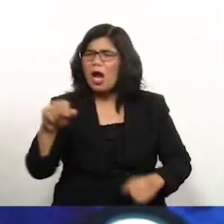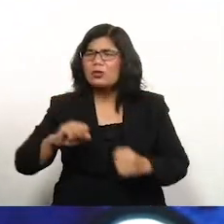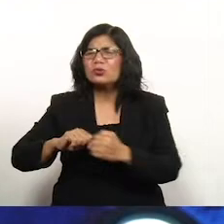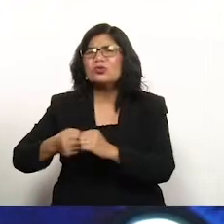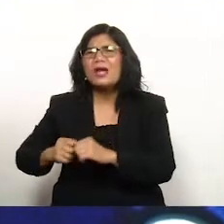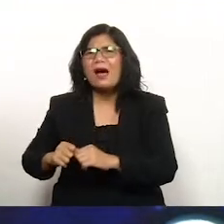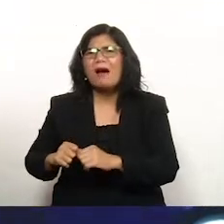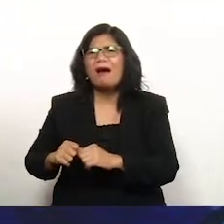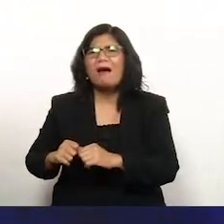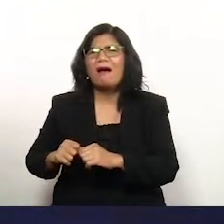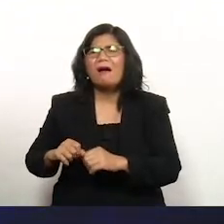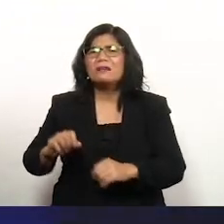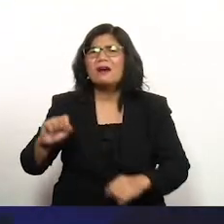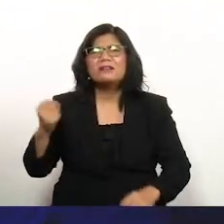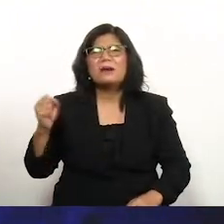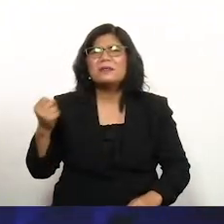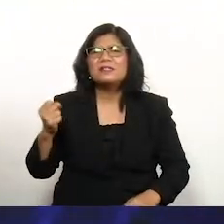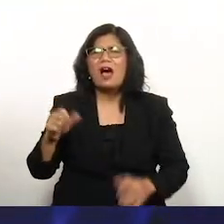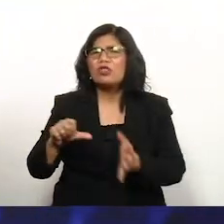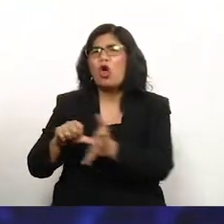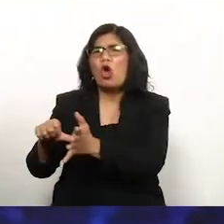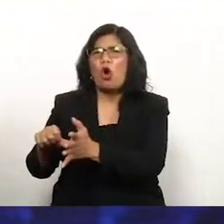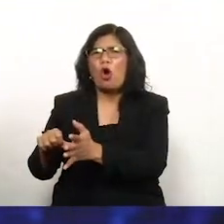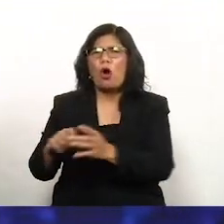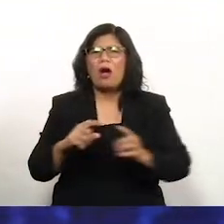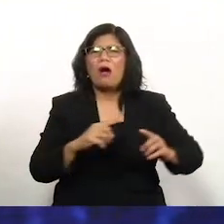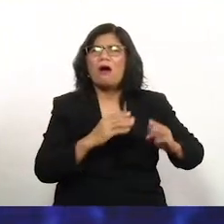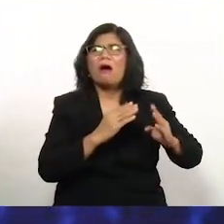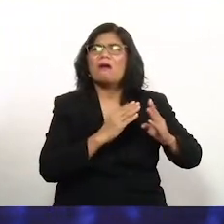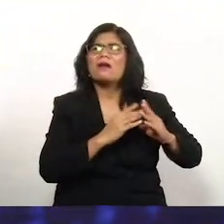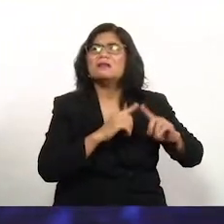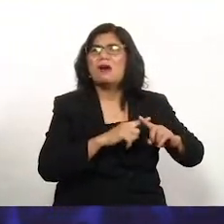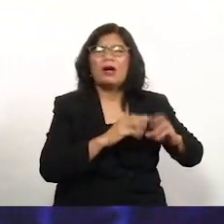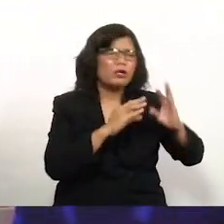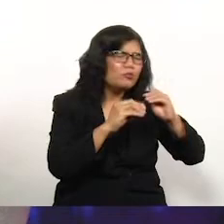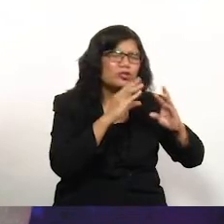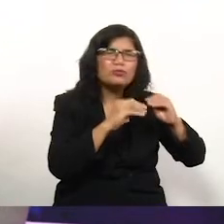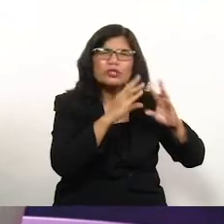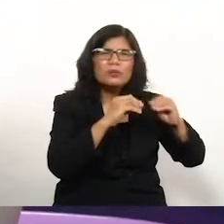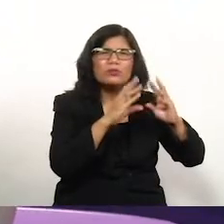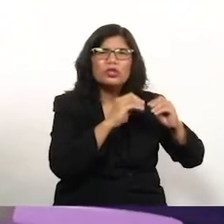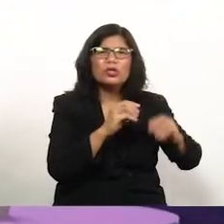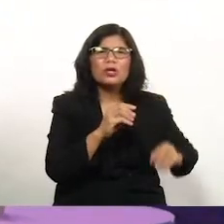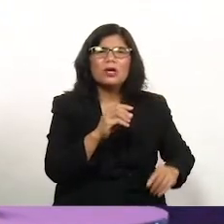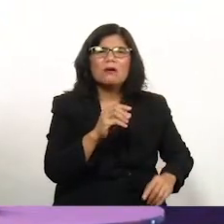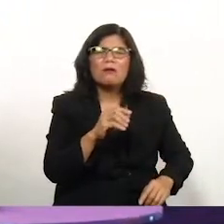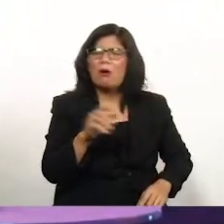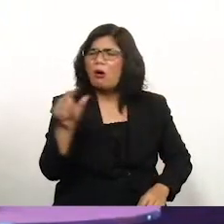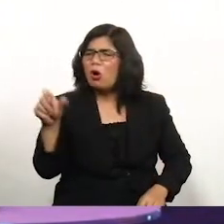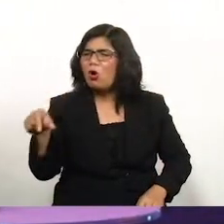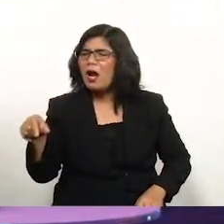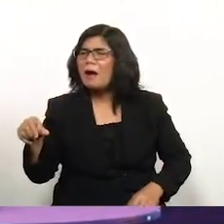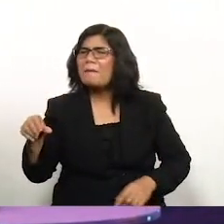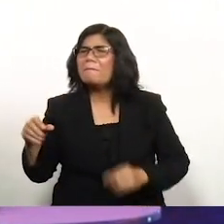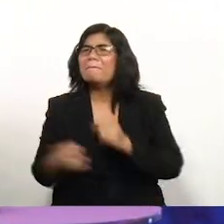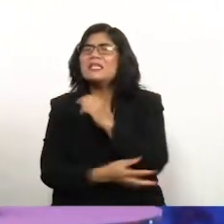tolong Hai gereja masih ribut masih ribut masih ribut Hai orang-orang miskin ya bisa kita bantu